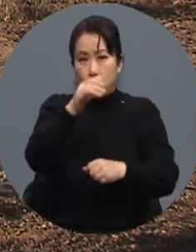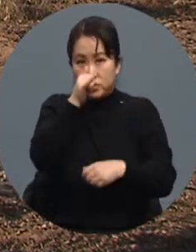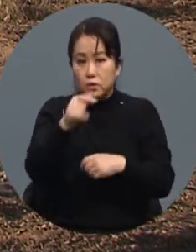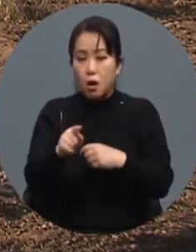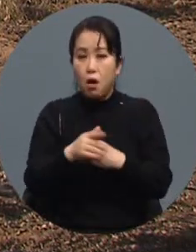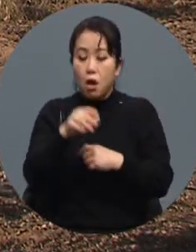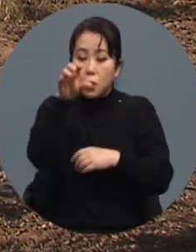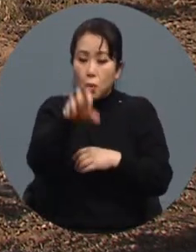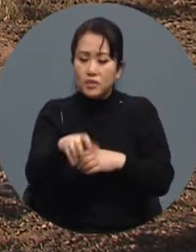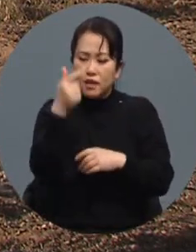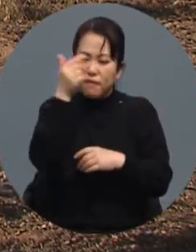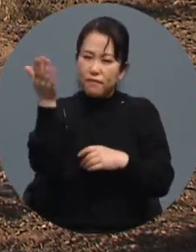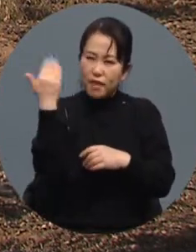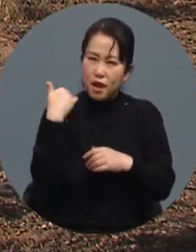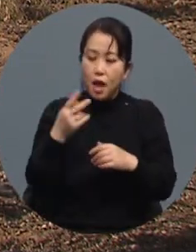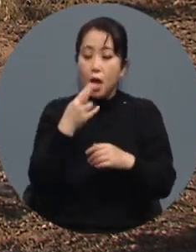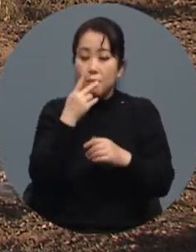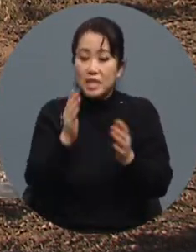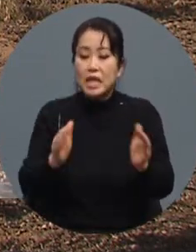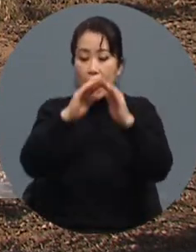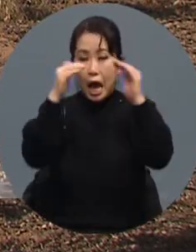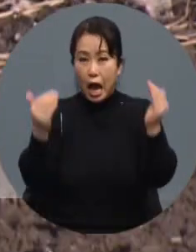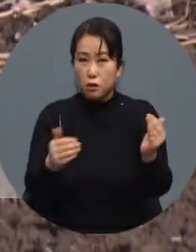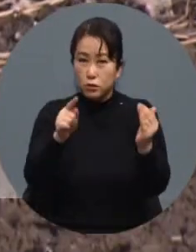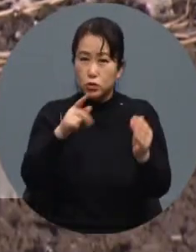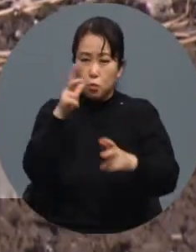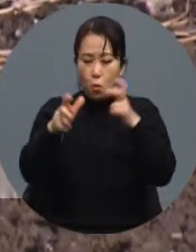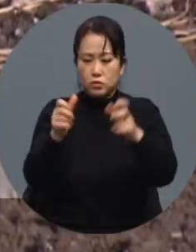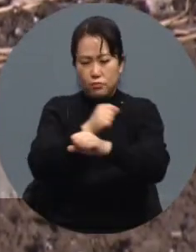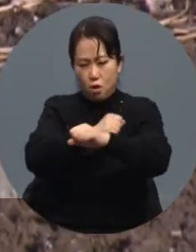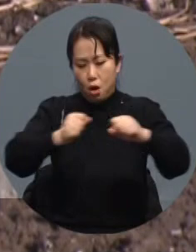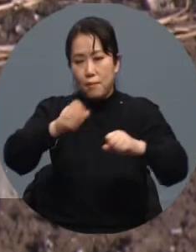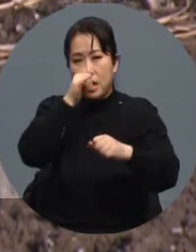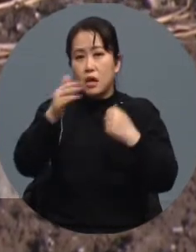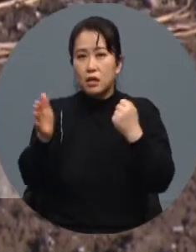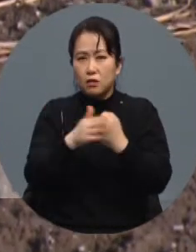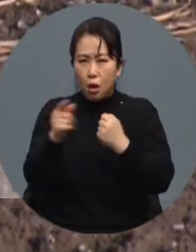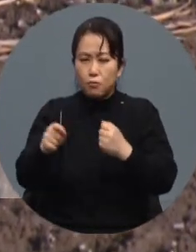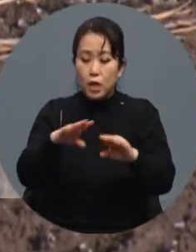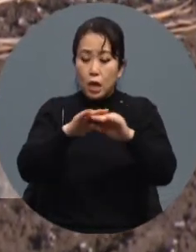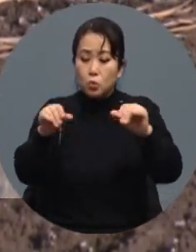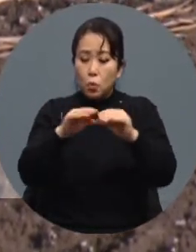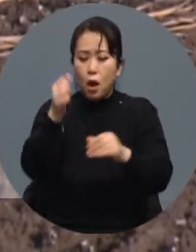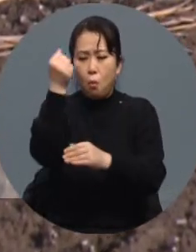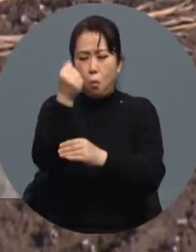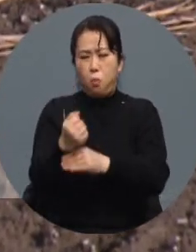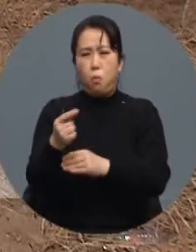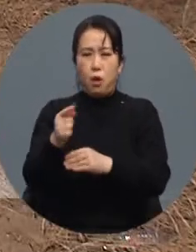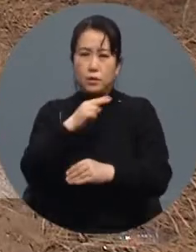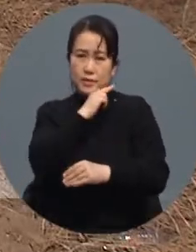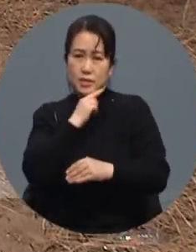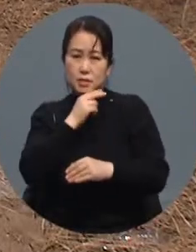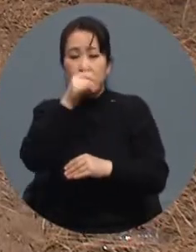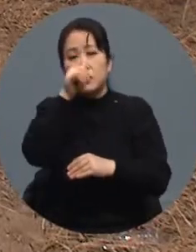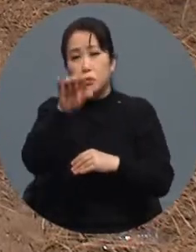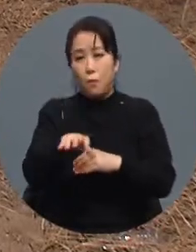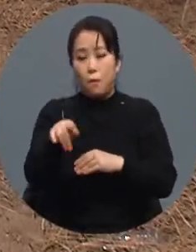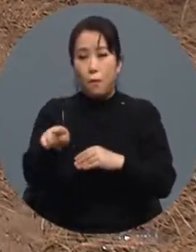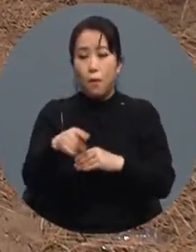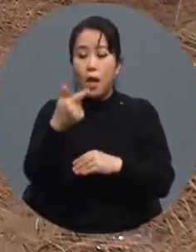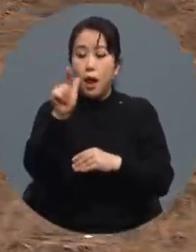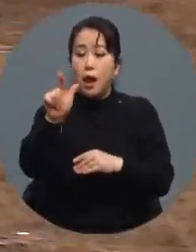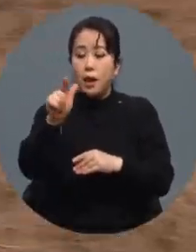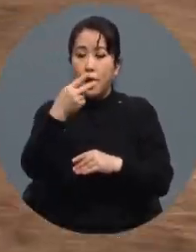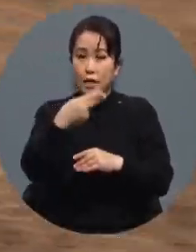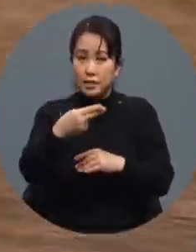과거 비닐하우스와 공장이 광범위한 면적을 차지해 상당한 토양 오염이 의심돼 왔었습니다. LH의 자체